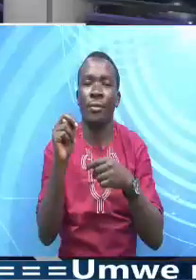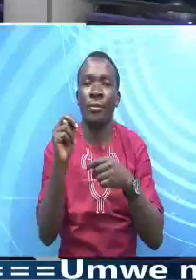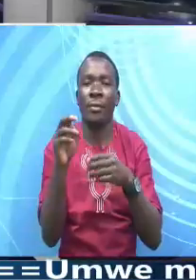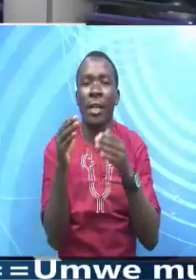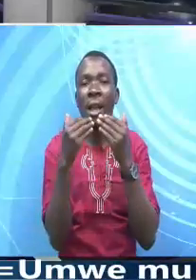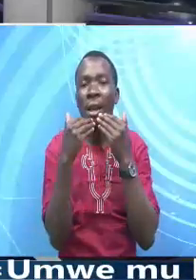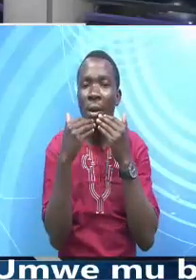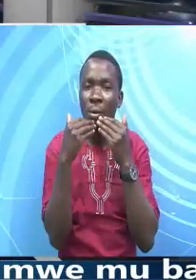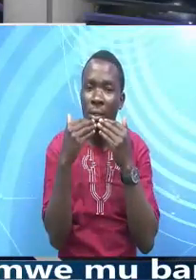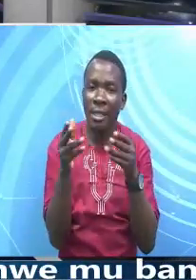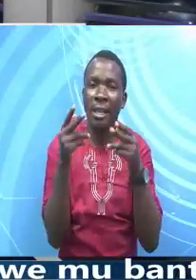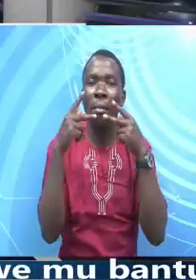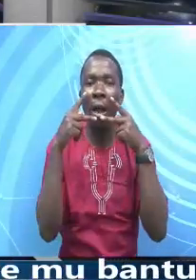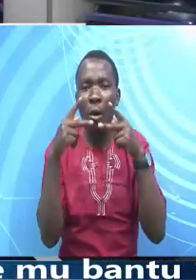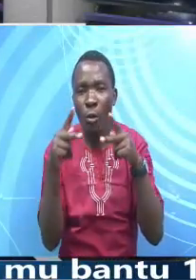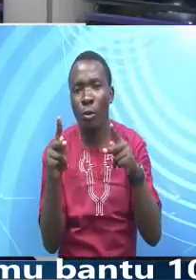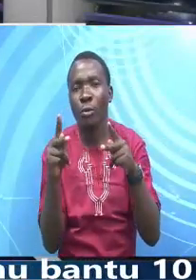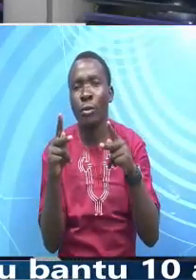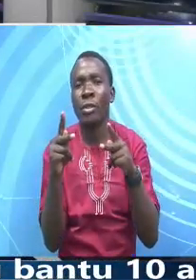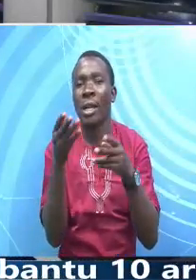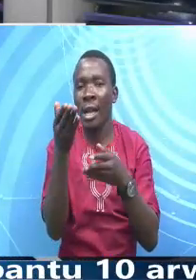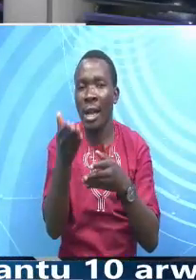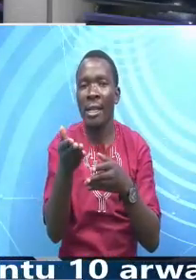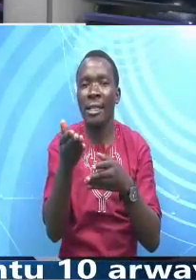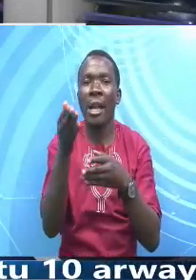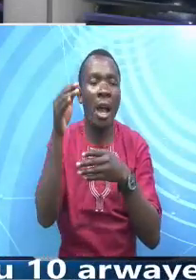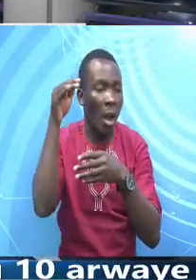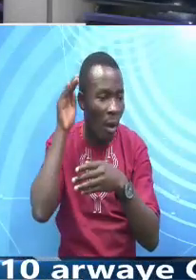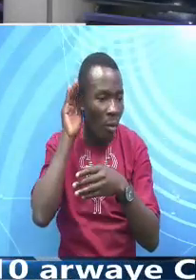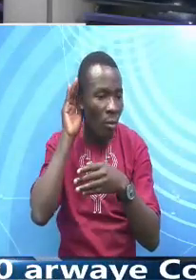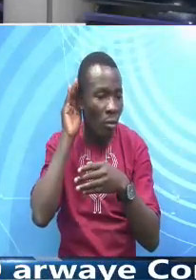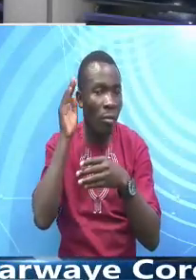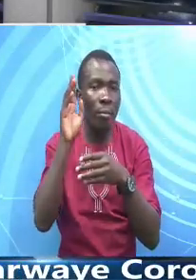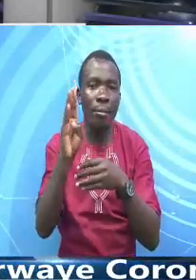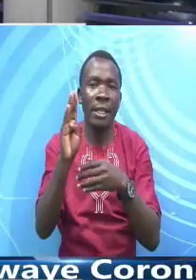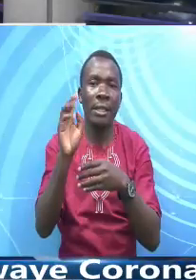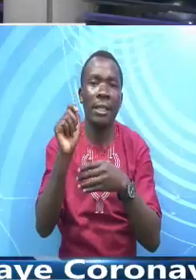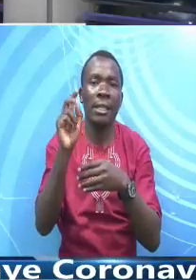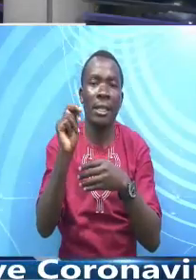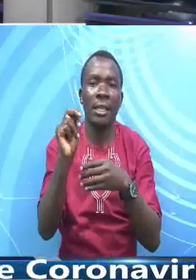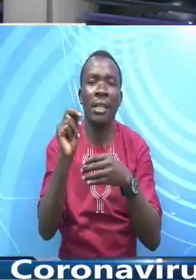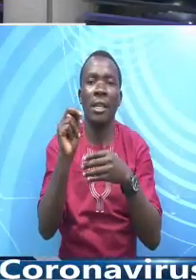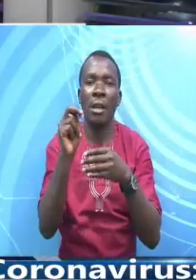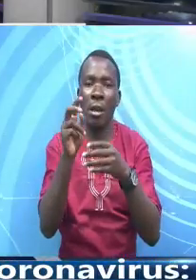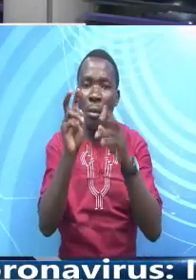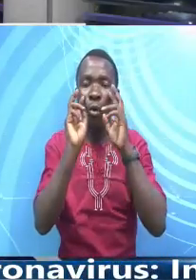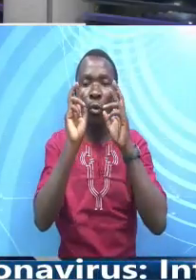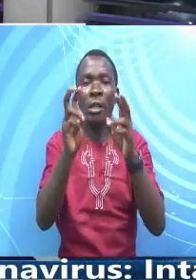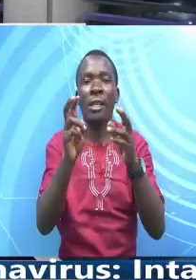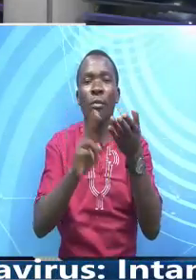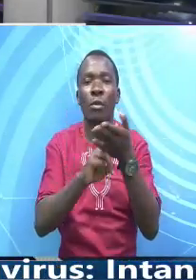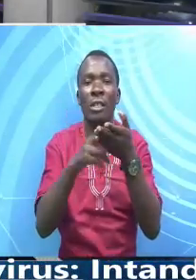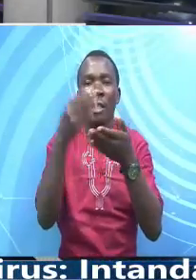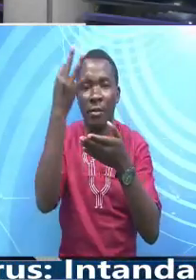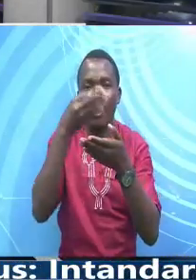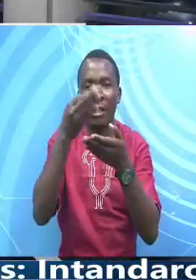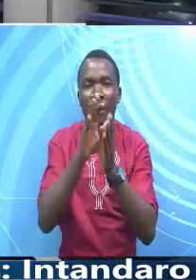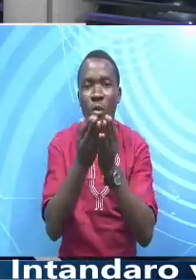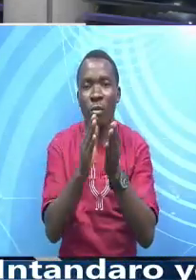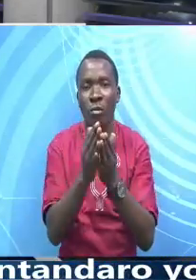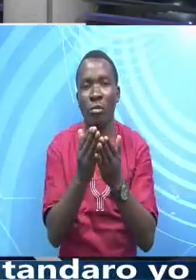Arakoze cyane Mahoro Samson yaracyana makuru BTN TV, amakuru mukurikirana munyize no ku rubuga rwacu rwa Facebook ni BTN TV Rwanda, mukaza